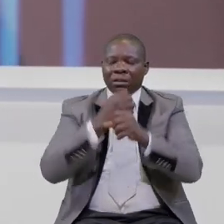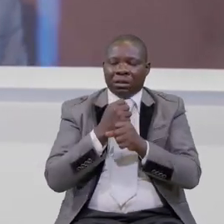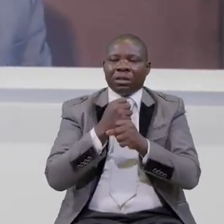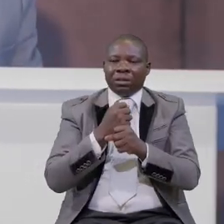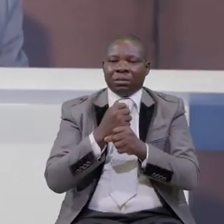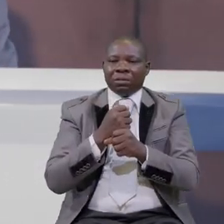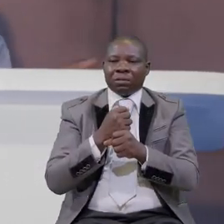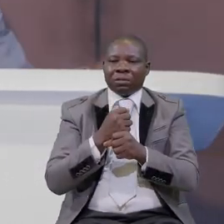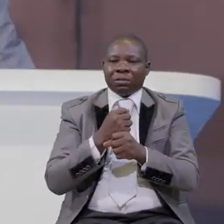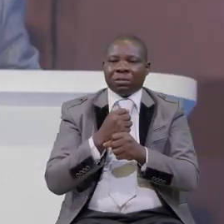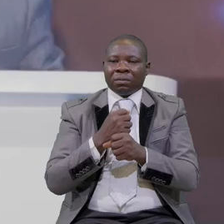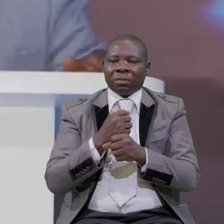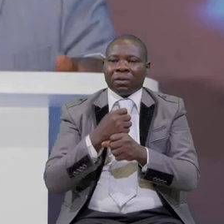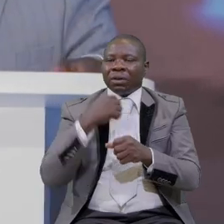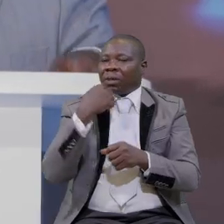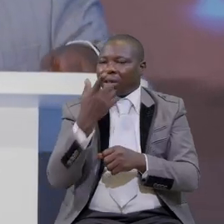reçois.